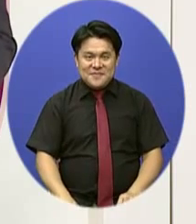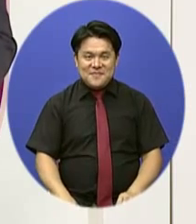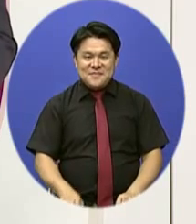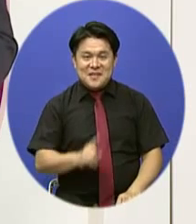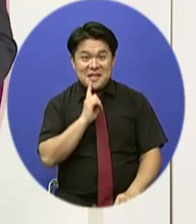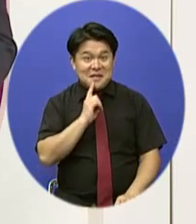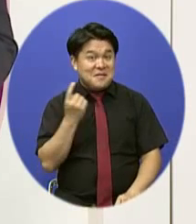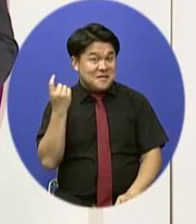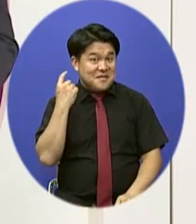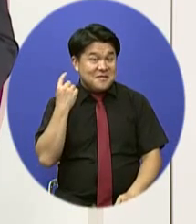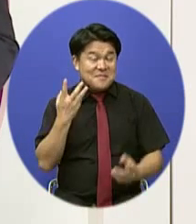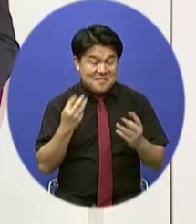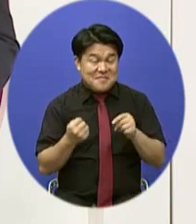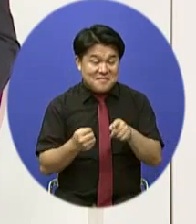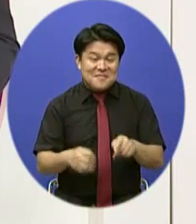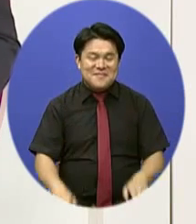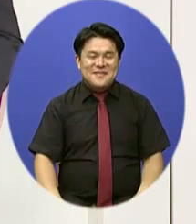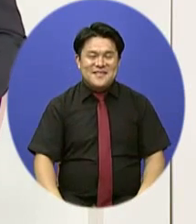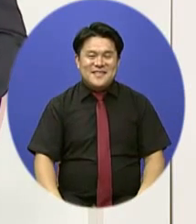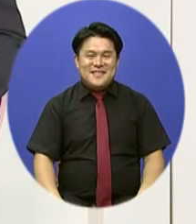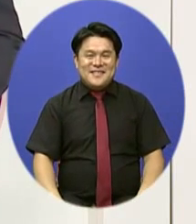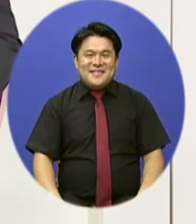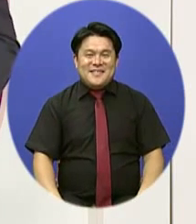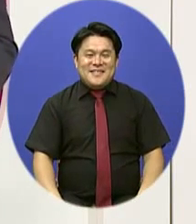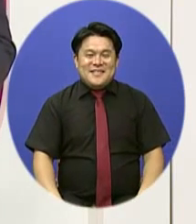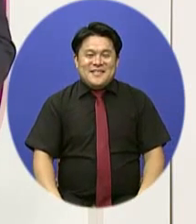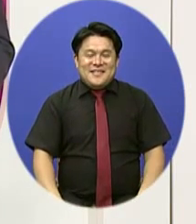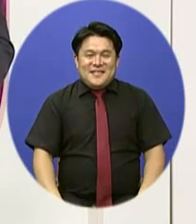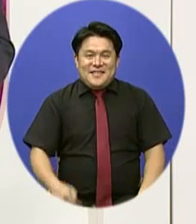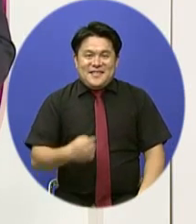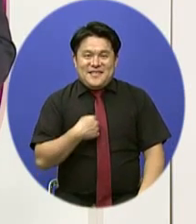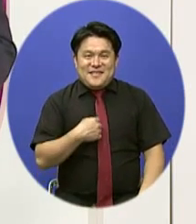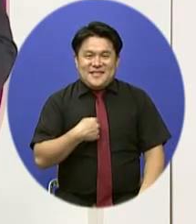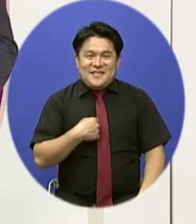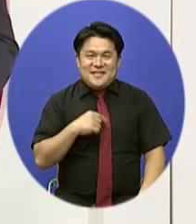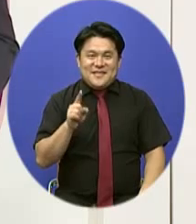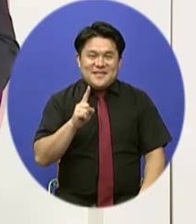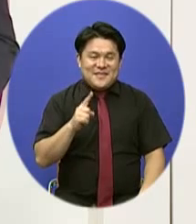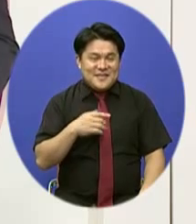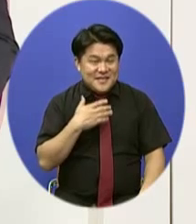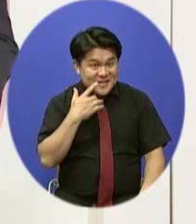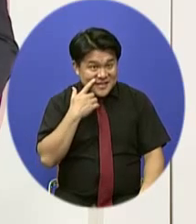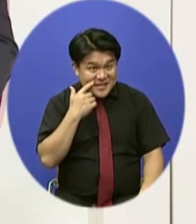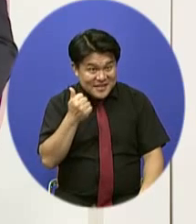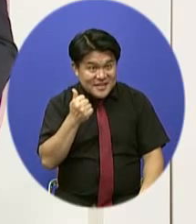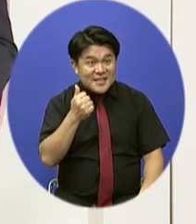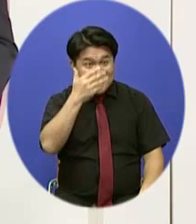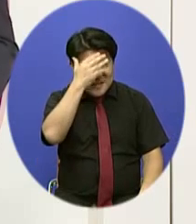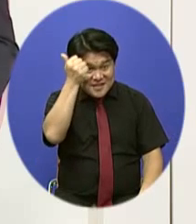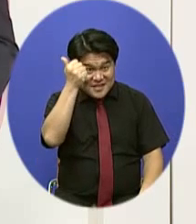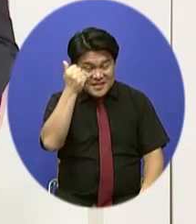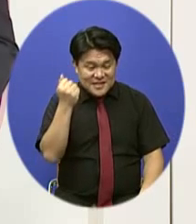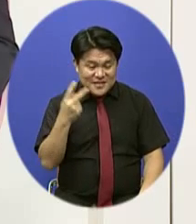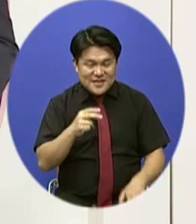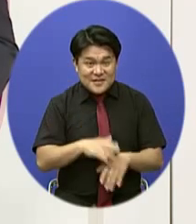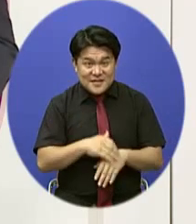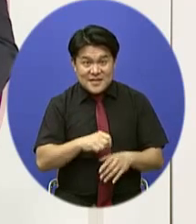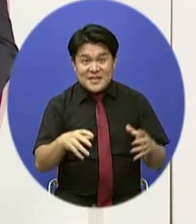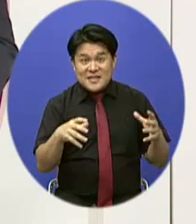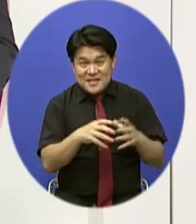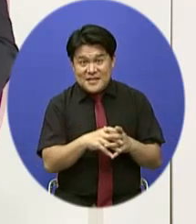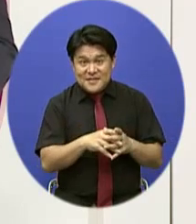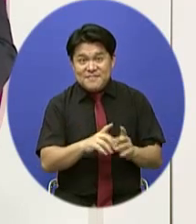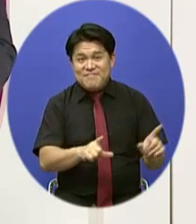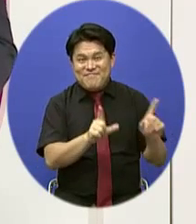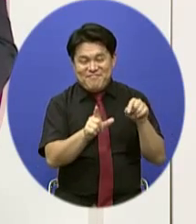말들 그런 말씀 많이 들었습니다. 네. 저는 우리 저 우리가 이제 4대가 한 집에 사는데. 아유, 그러시군요. 예. 예. 그래 가지고 우리가